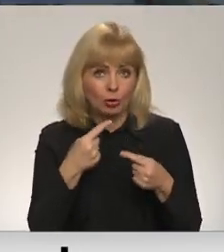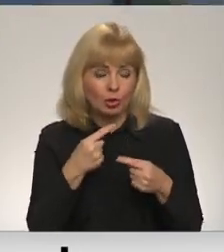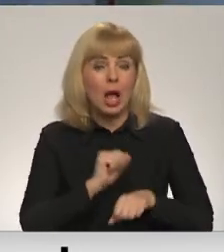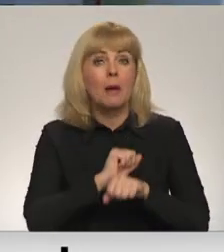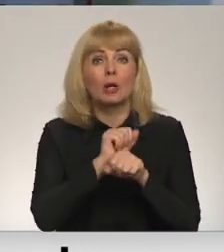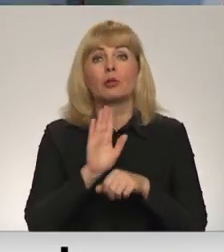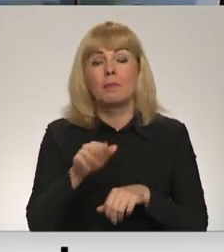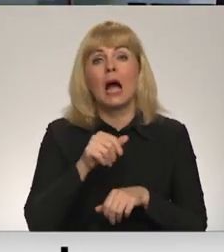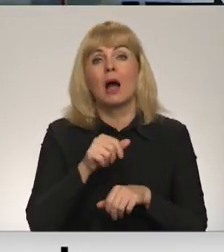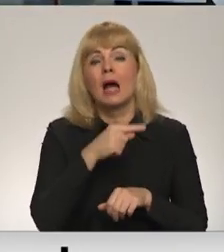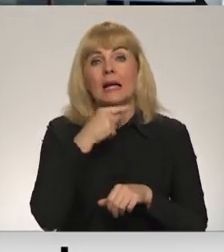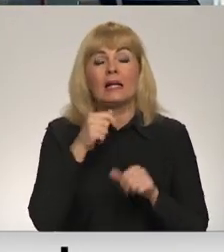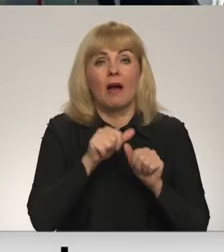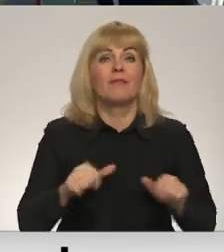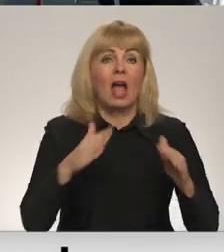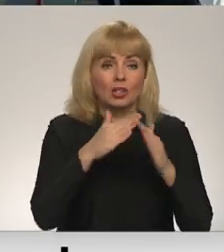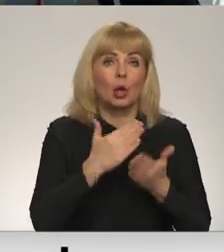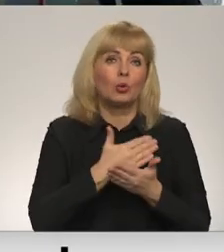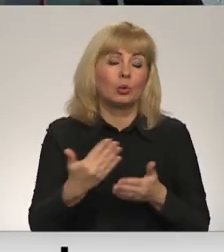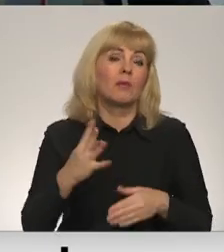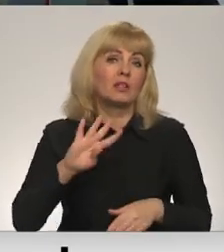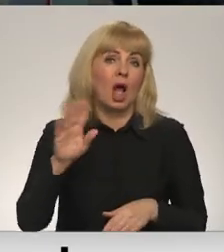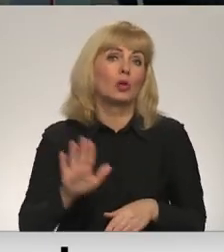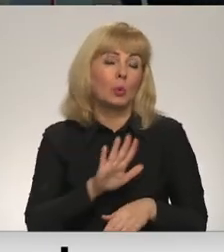protesti pie Krievijas vēstniecības turpinās jau 4. Dienu, un arī